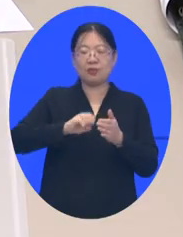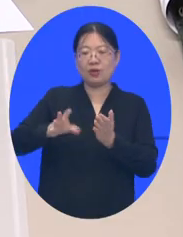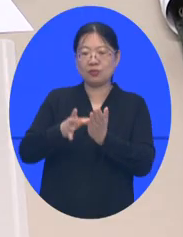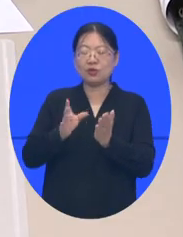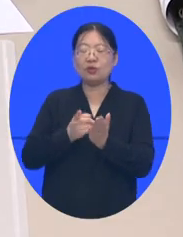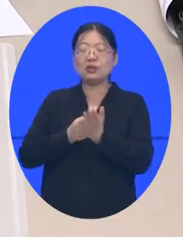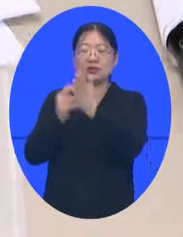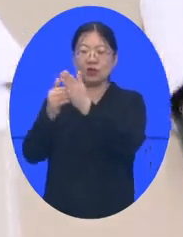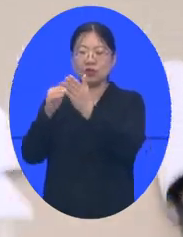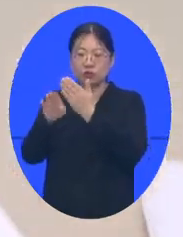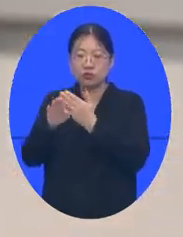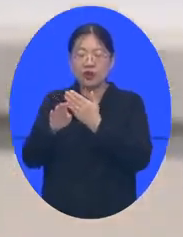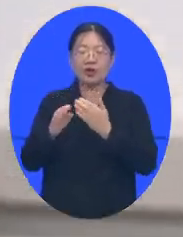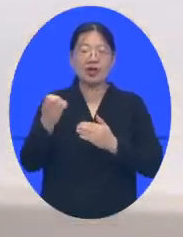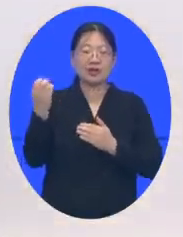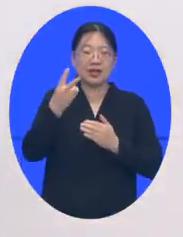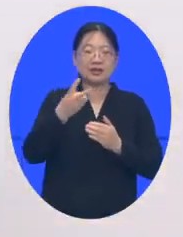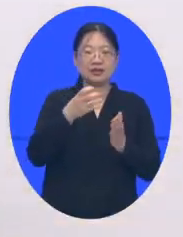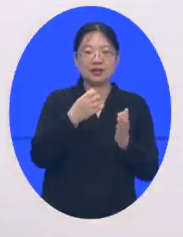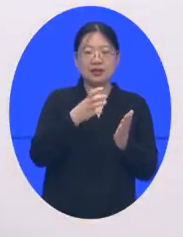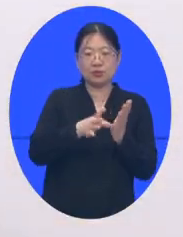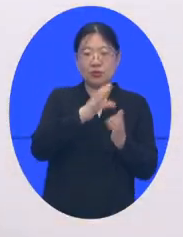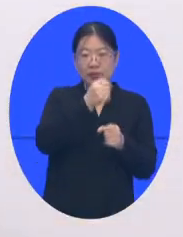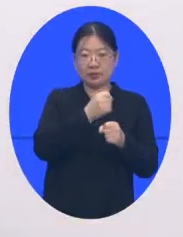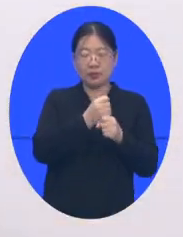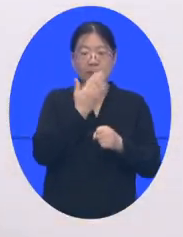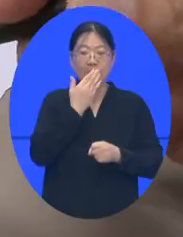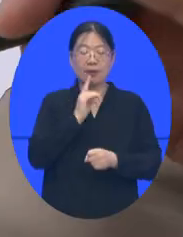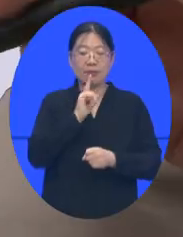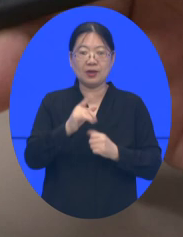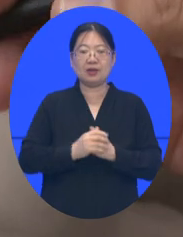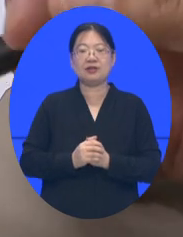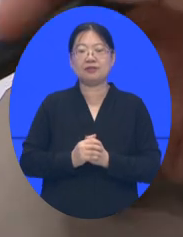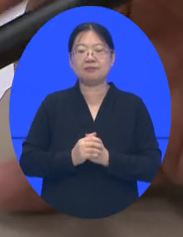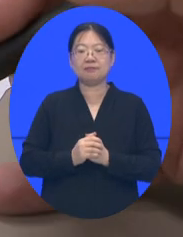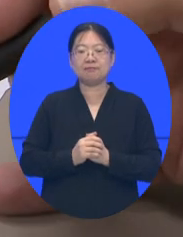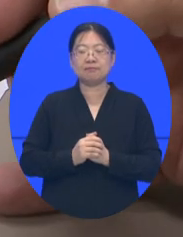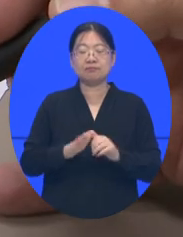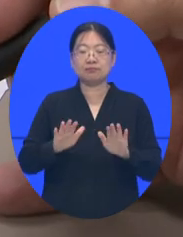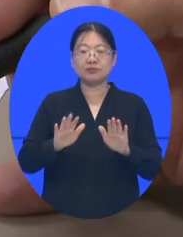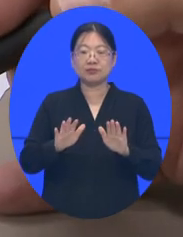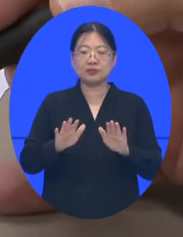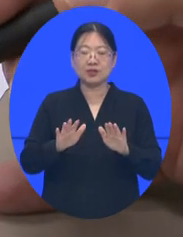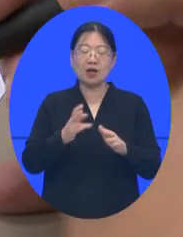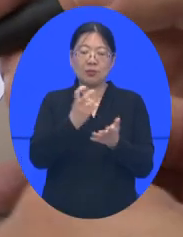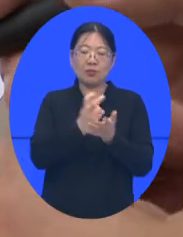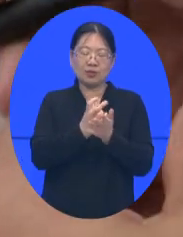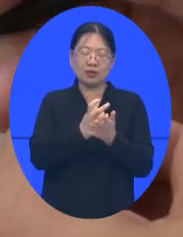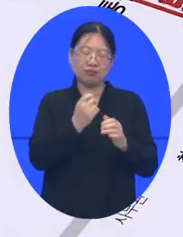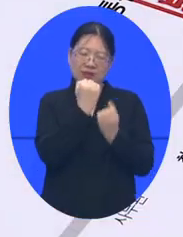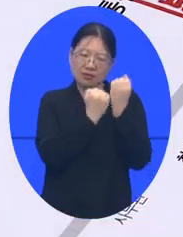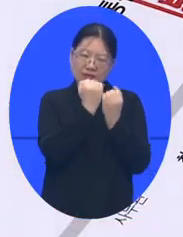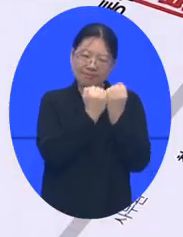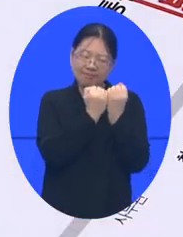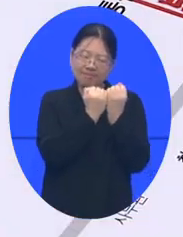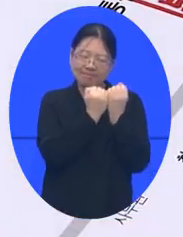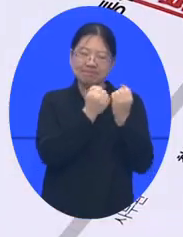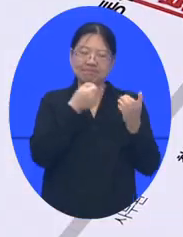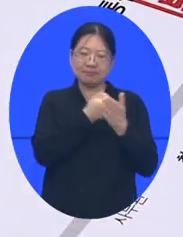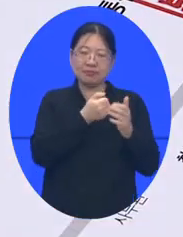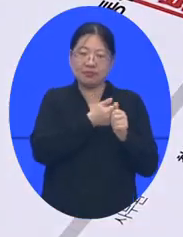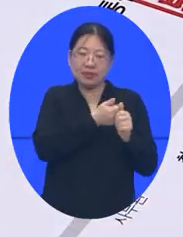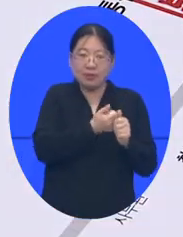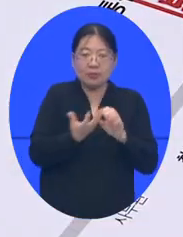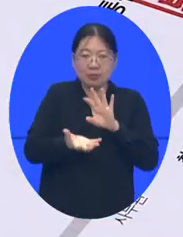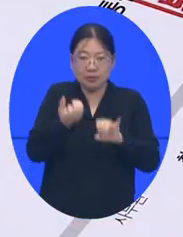후 사업이 가능하다는 적극 해석을 이끌어냈습니다. 과기부 규제특례심의위원회의 법령 적극 해석 결정을 통해 바로